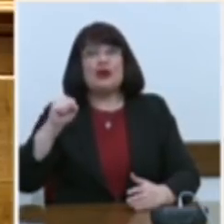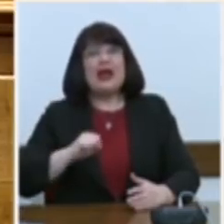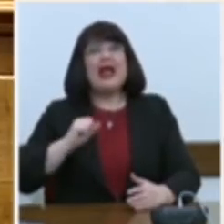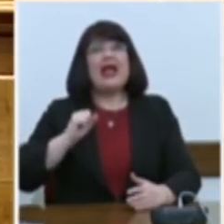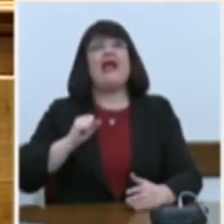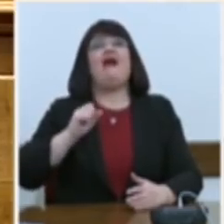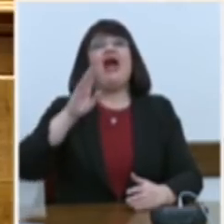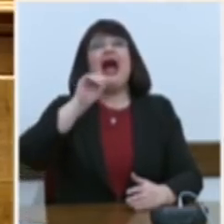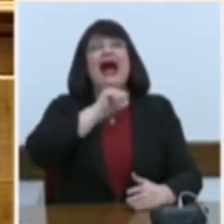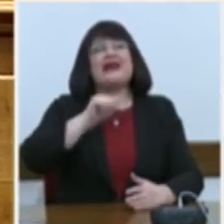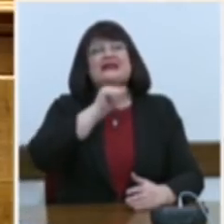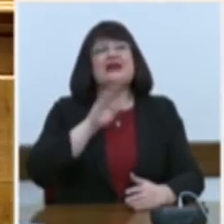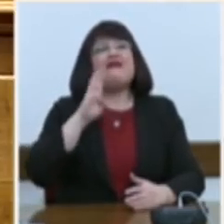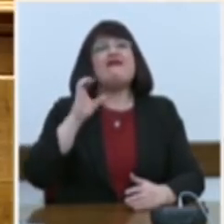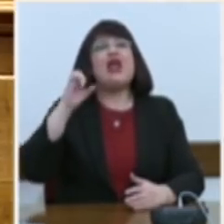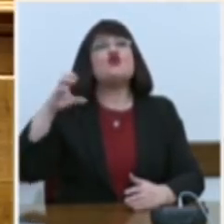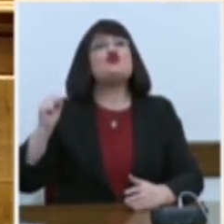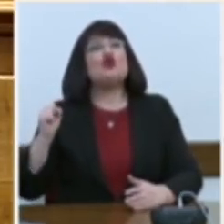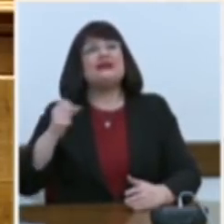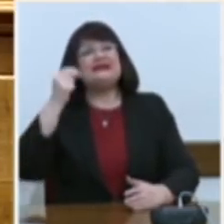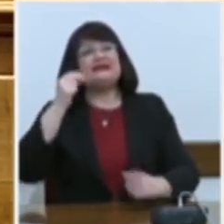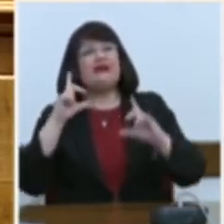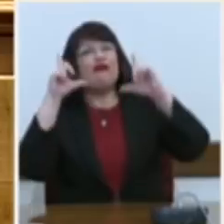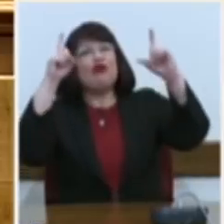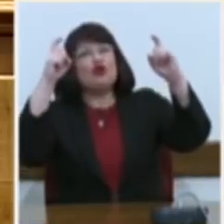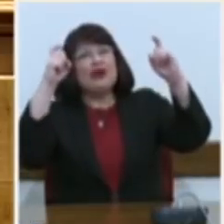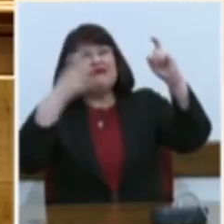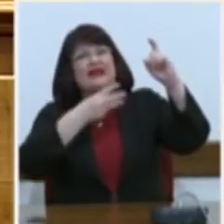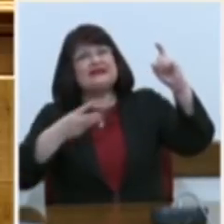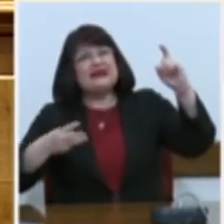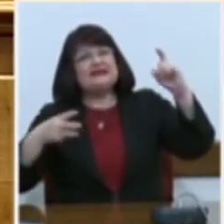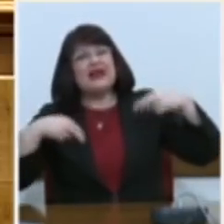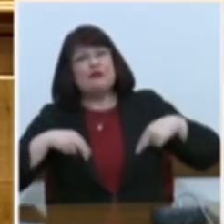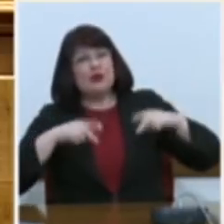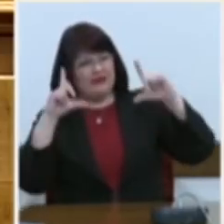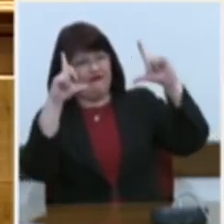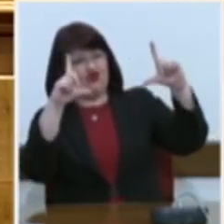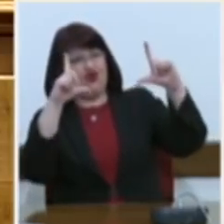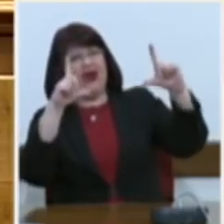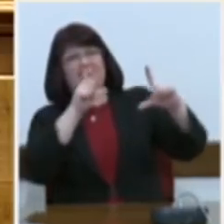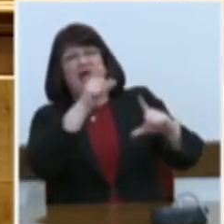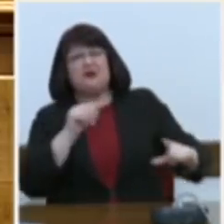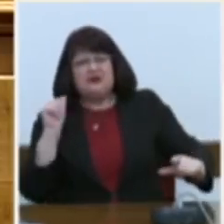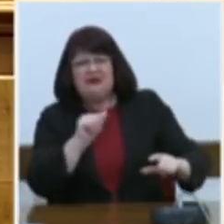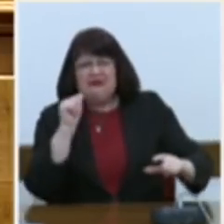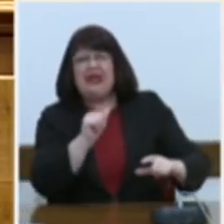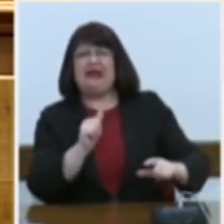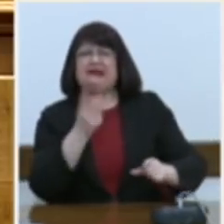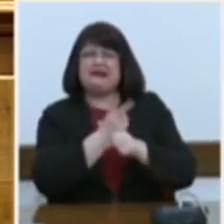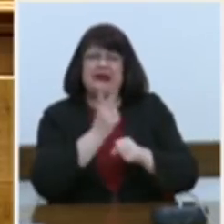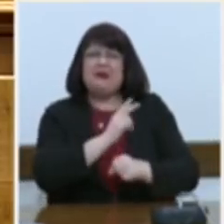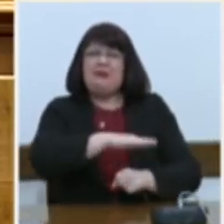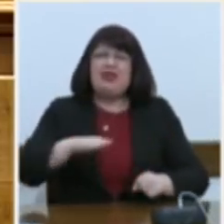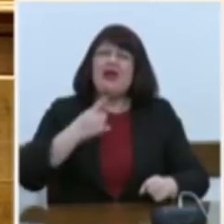του ΣΥΡΙΖΑ στο γραφείο τους». Μάλιστα παρέπεμπε και σε σχετικό άρθρο ο βουλευτής σε